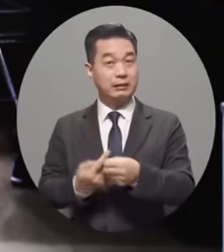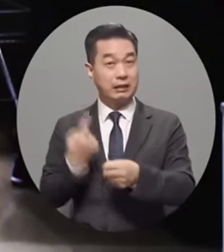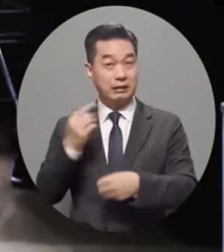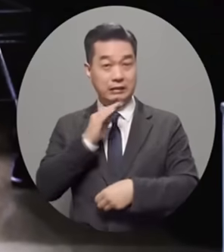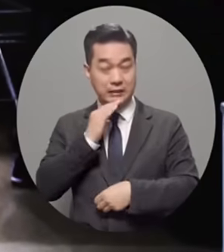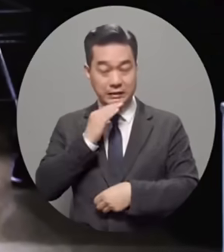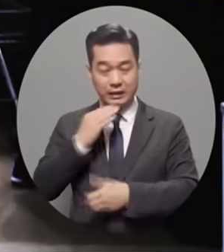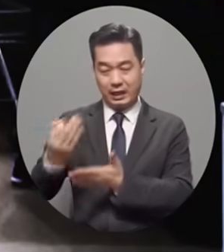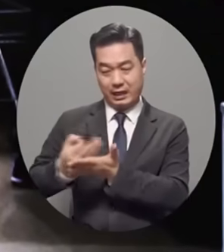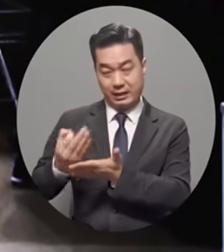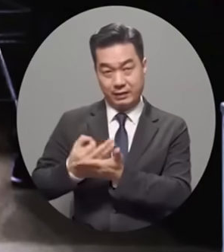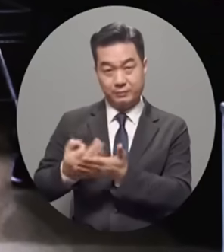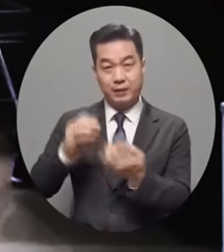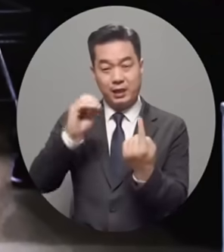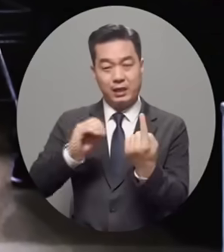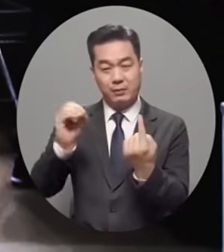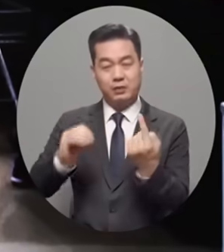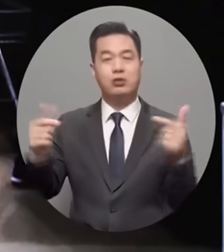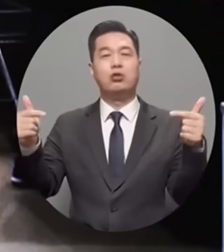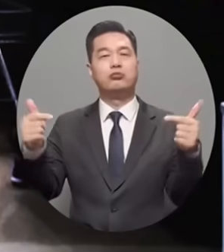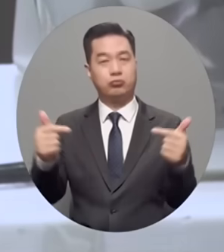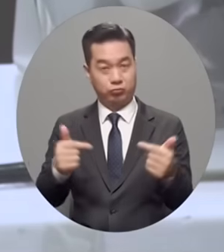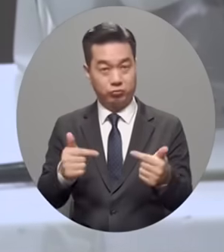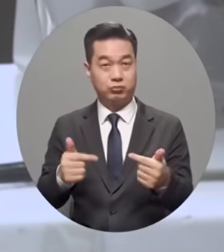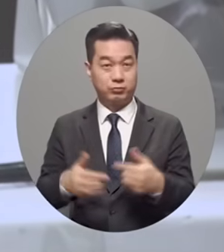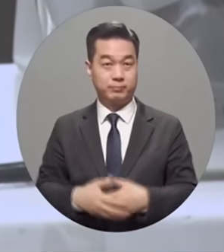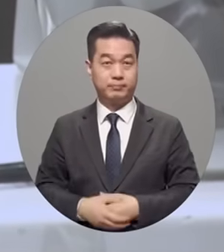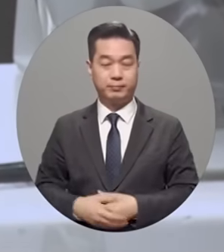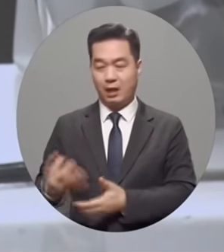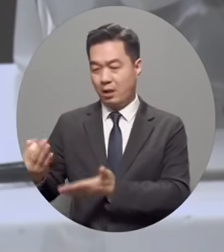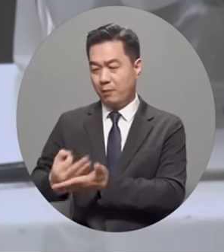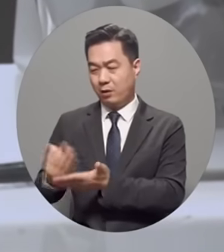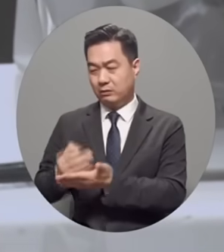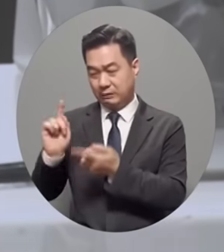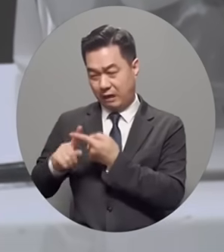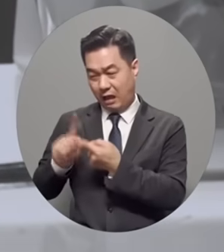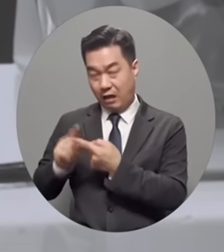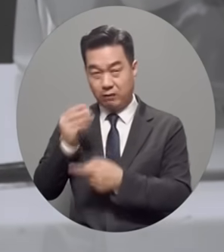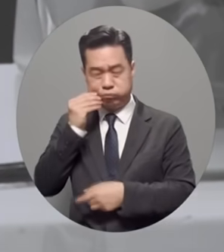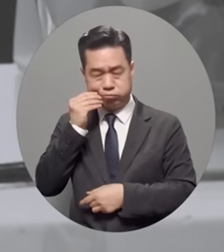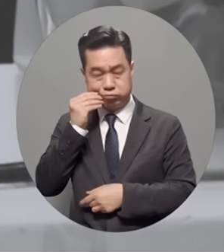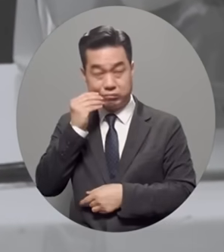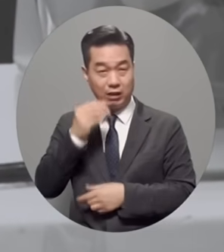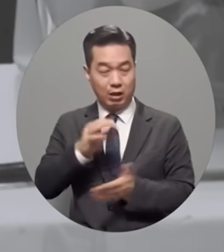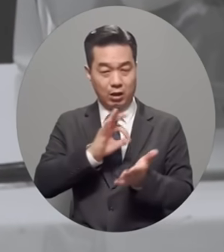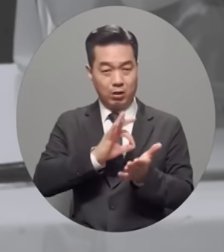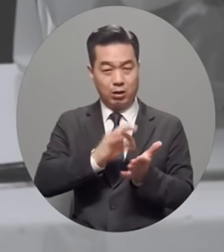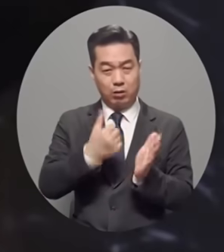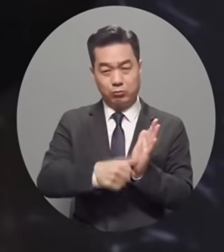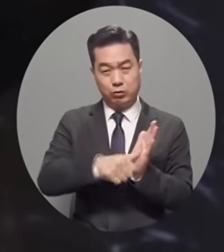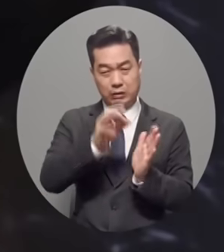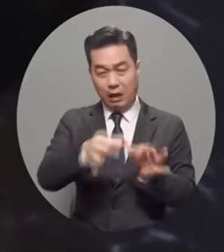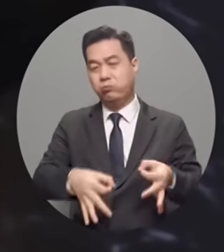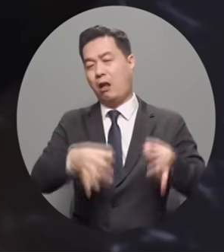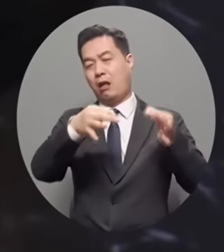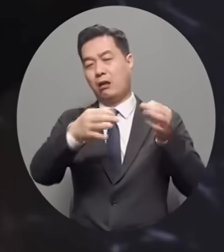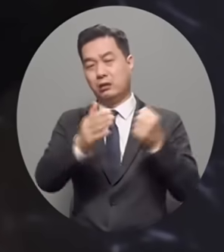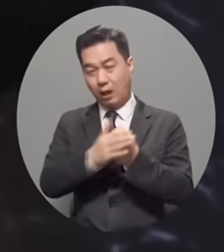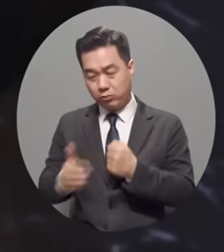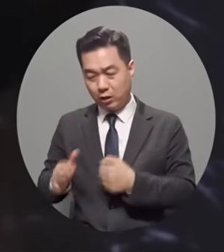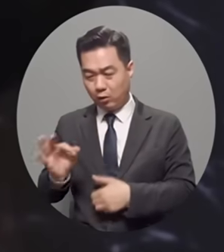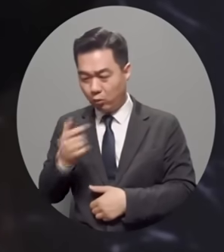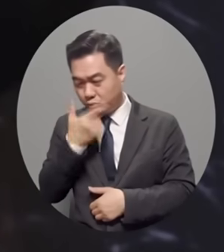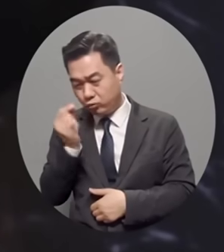임금은 1% 줄었습니다. 버는 돈은 그대로인데 물가만 치솟다 보니 주머니 사정 뻔한